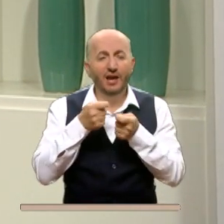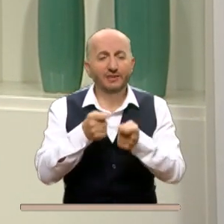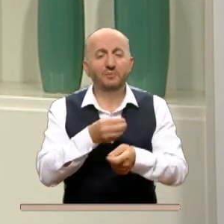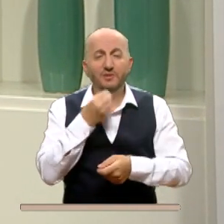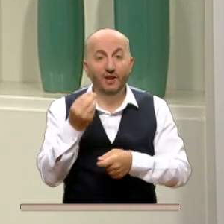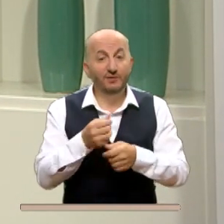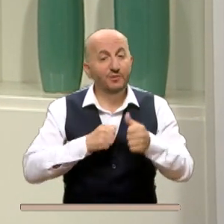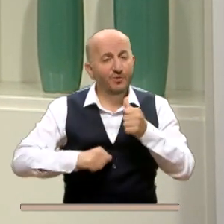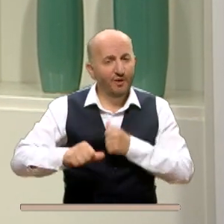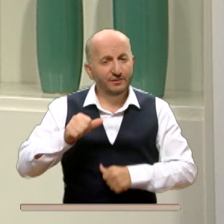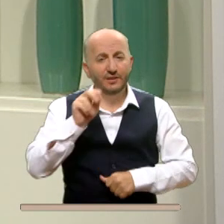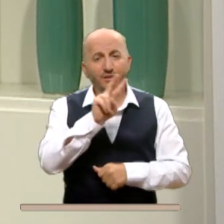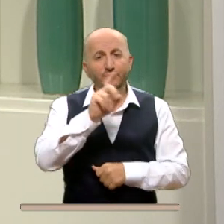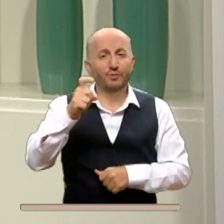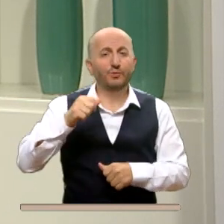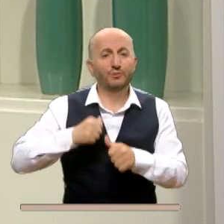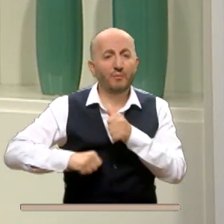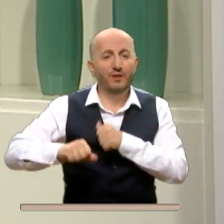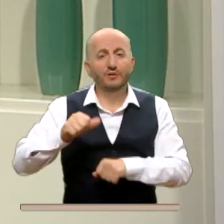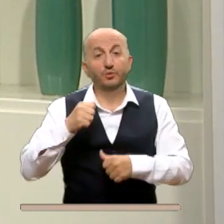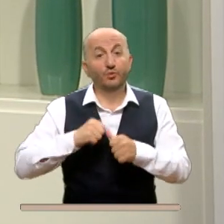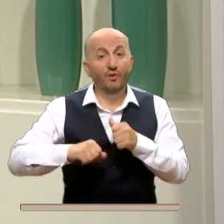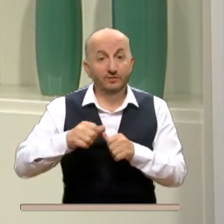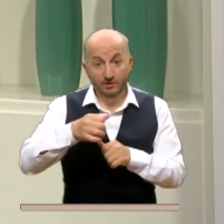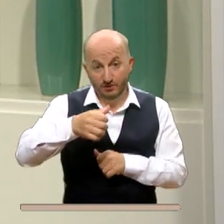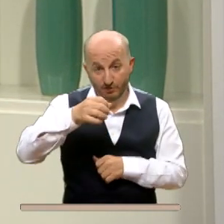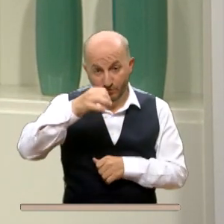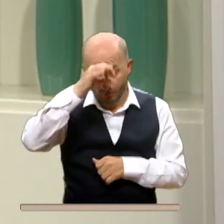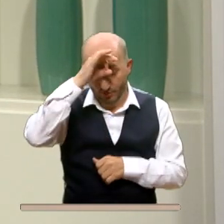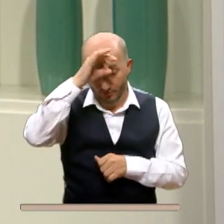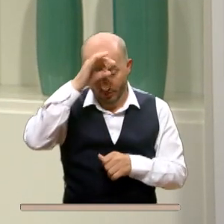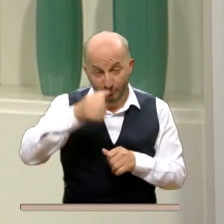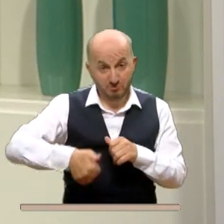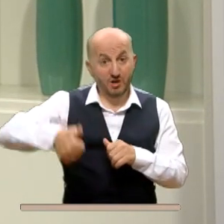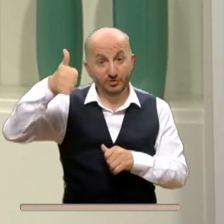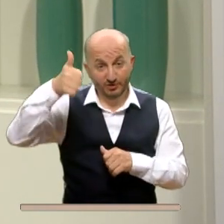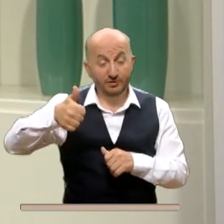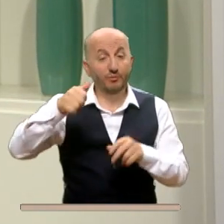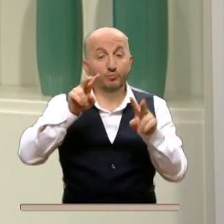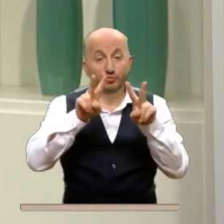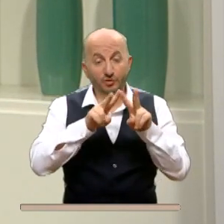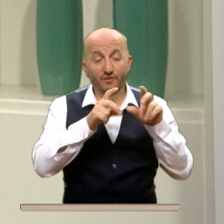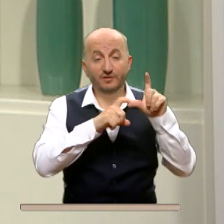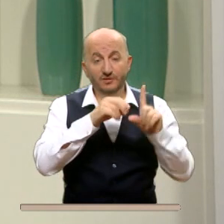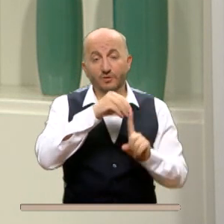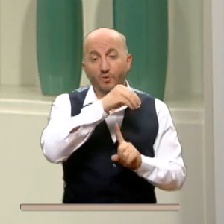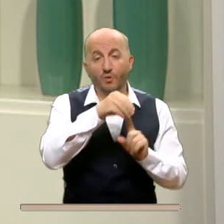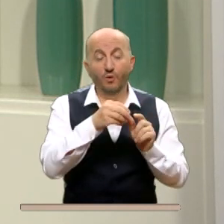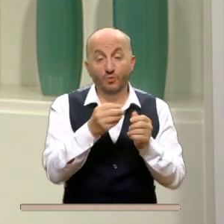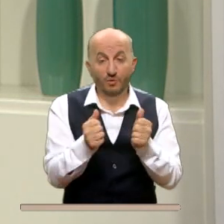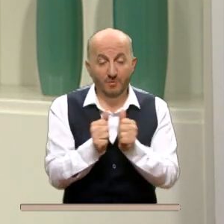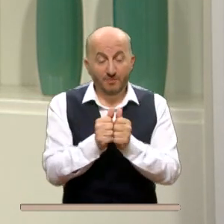üniversiteyi bugün 29 Mayıs Üniversitesi Rektörü Profesör Doktor Mustafa Sinanoğlu ile konuşuyoruz. Ayrıca YKS sayısal